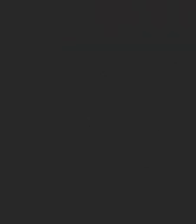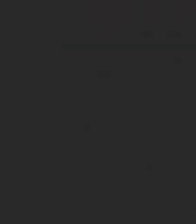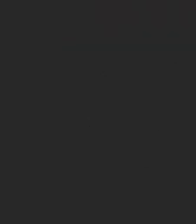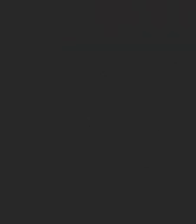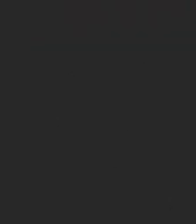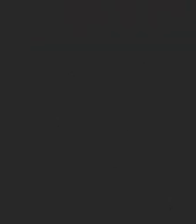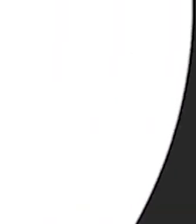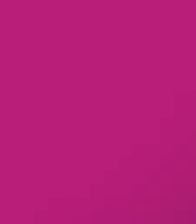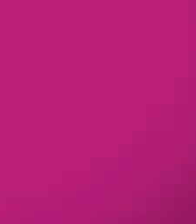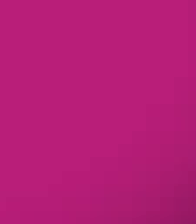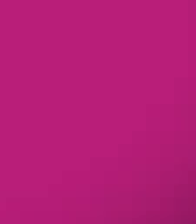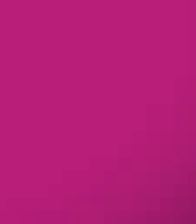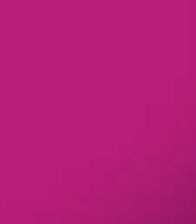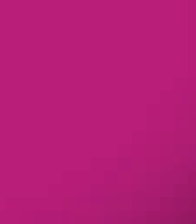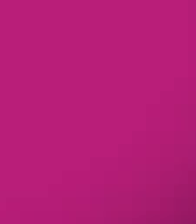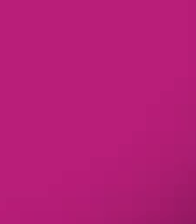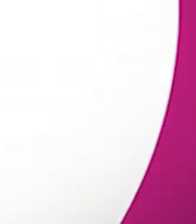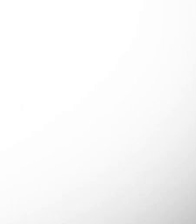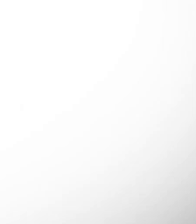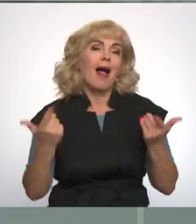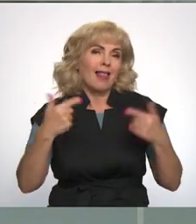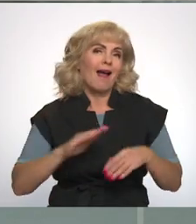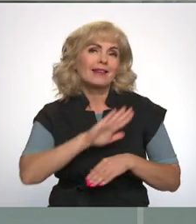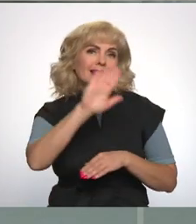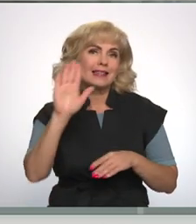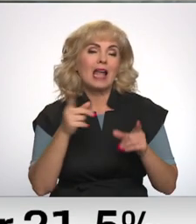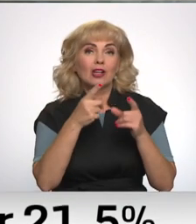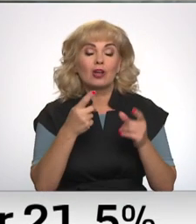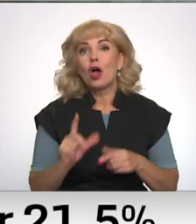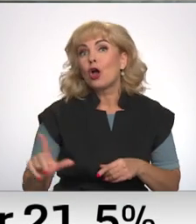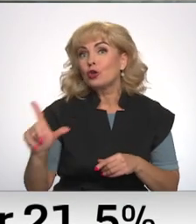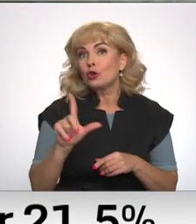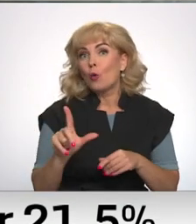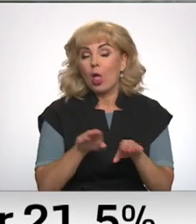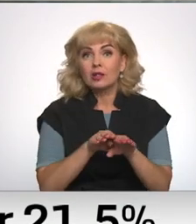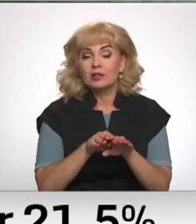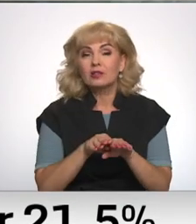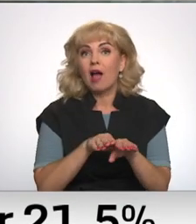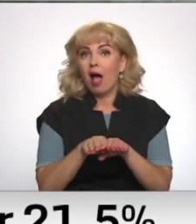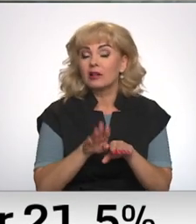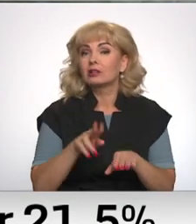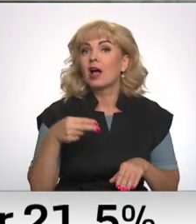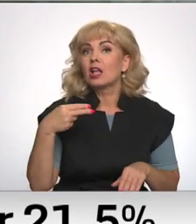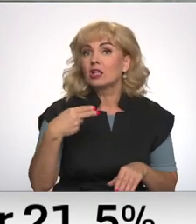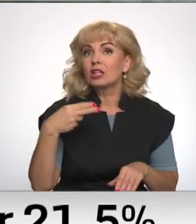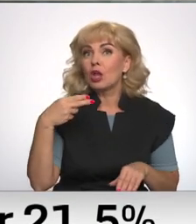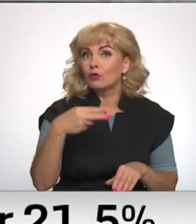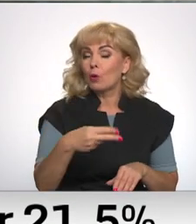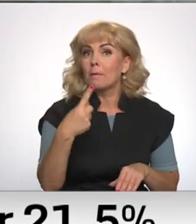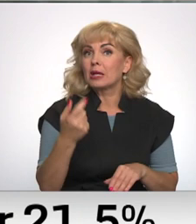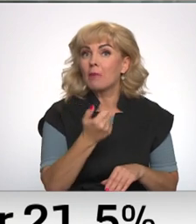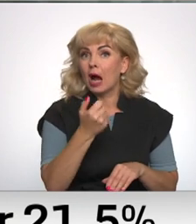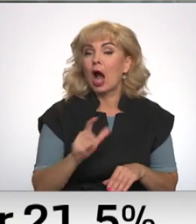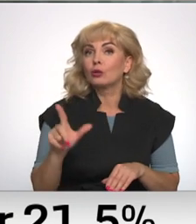Re, viss ēters ir te! Šagad jūlijā salīdzinājumā ar 2021. Gada jūliju